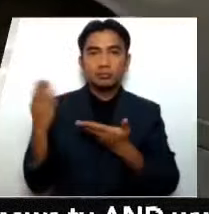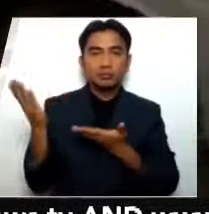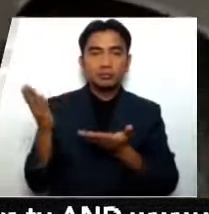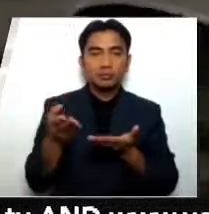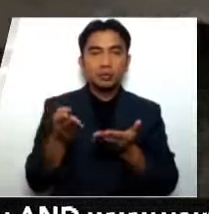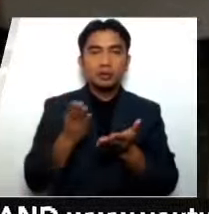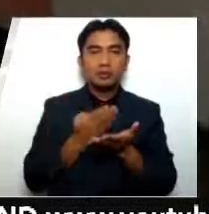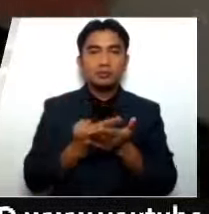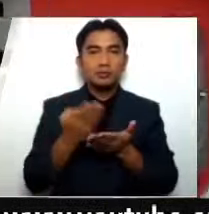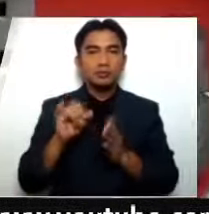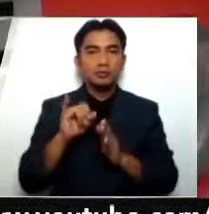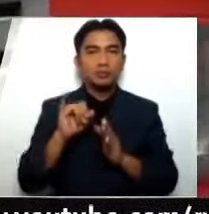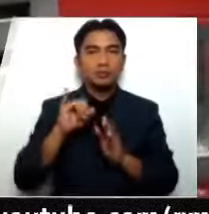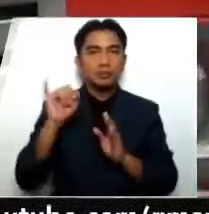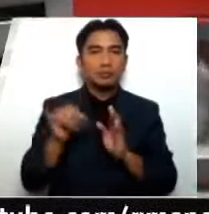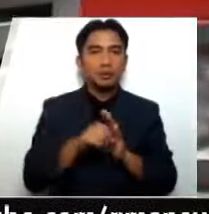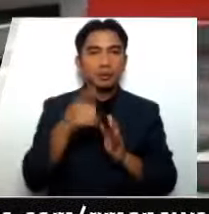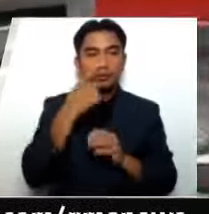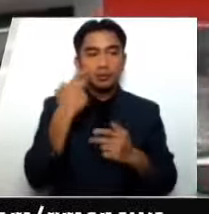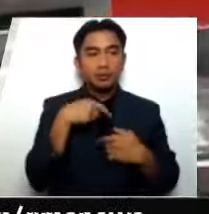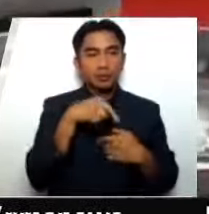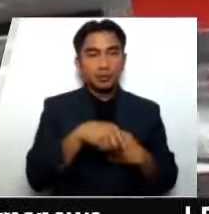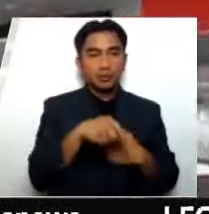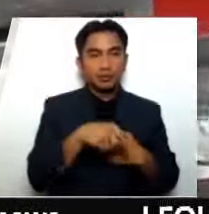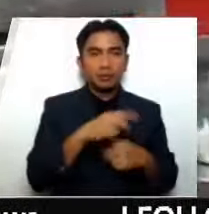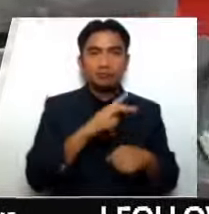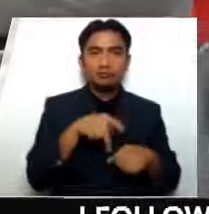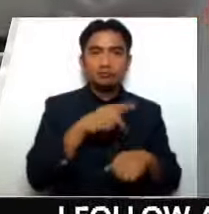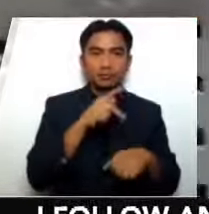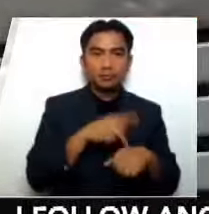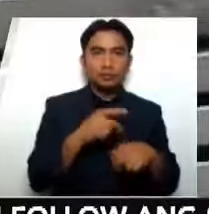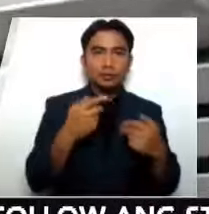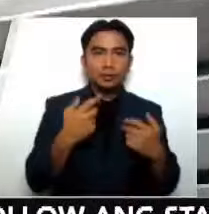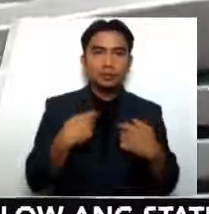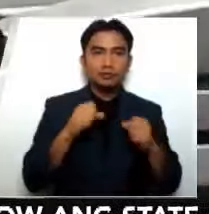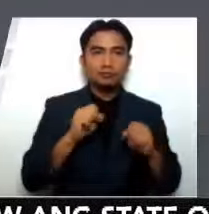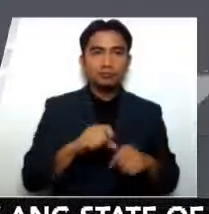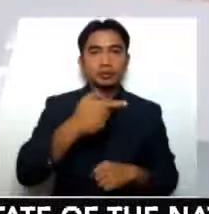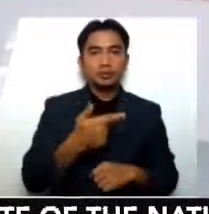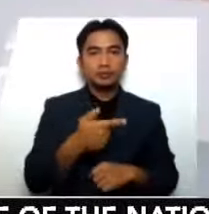jeepney na compliant sa greenhouse gas emission.